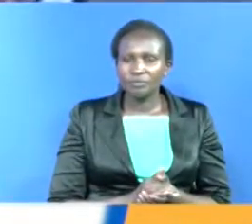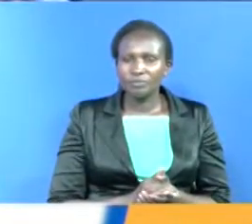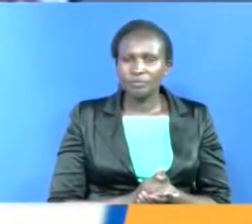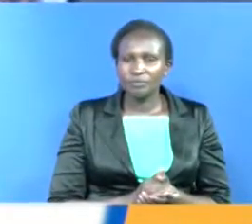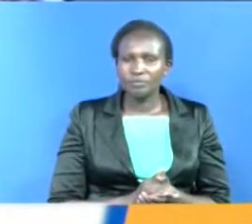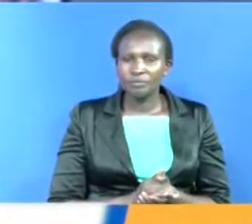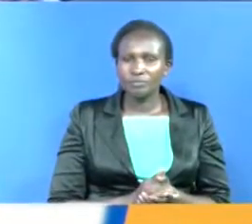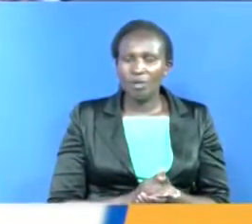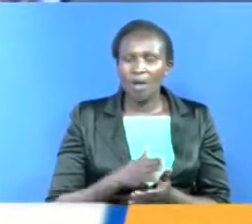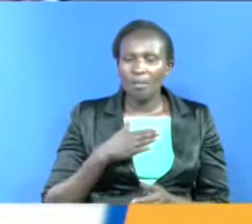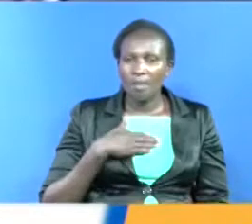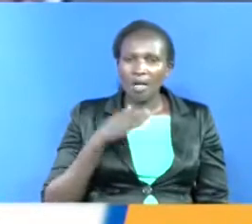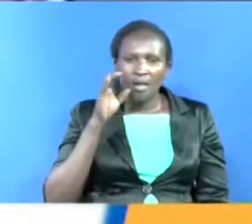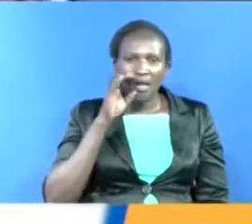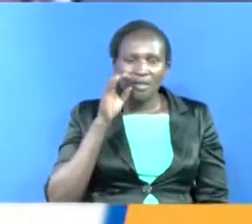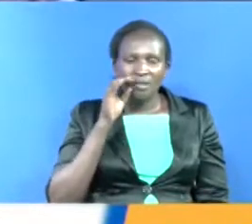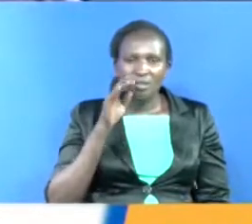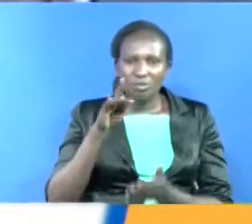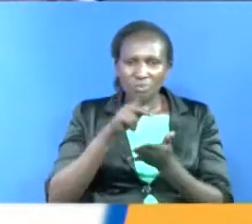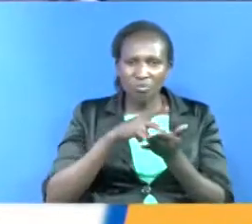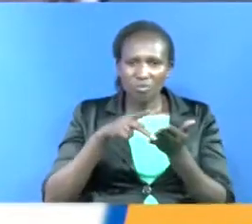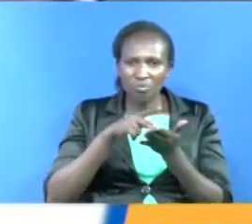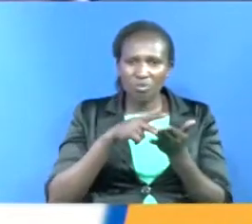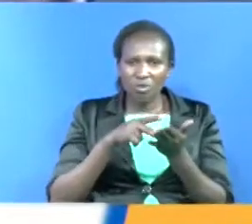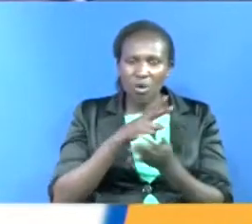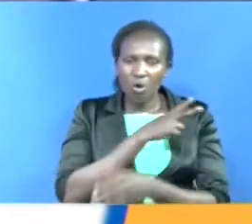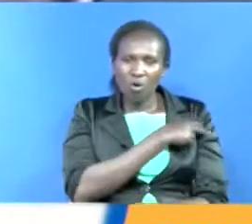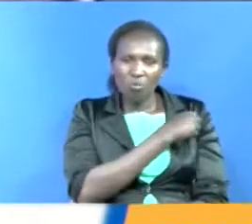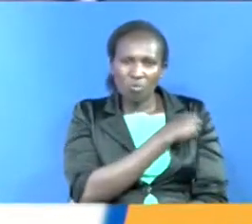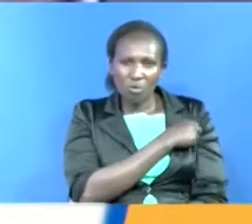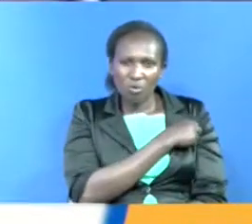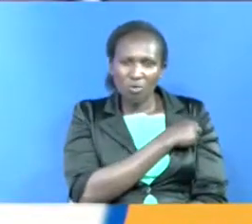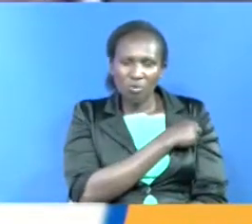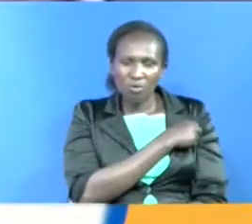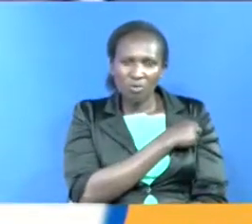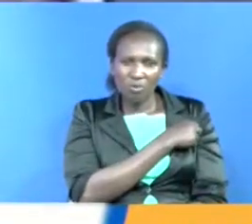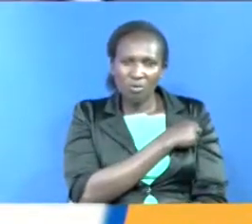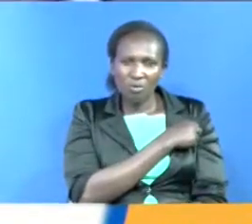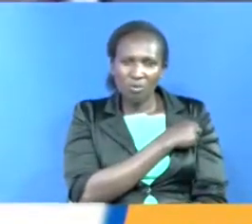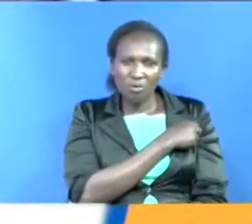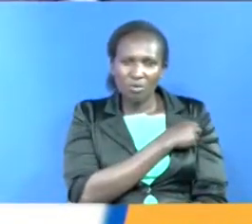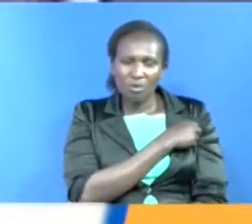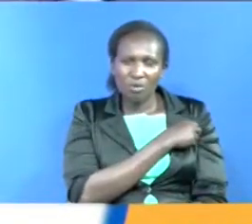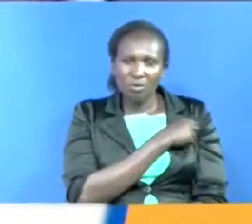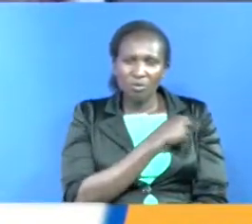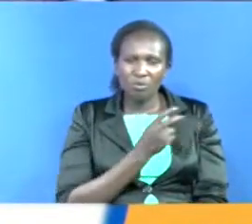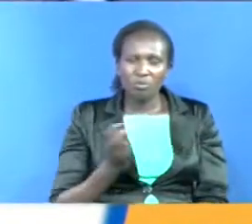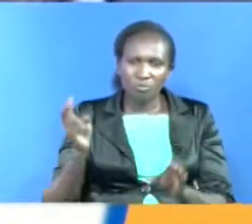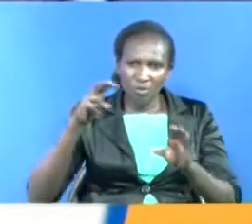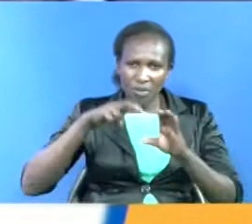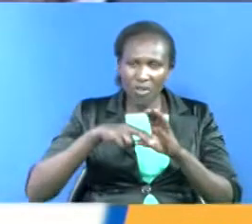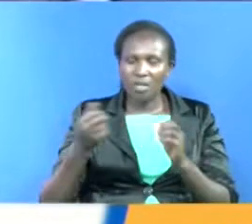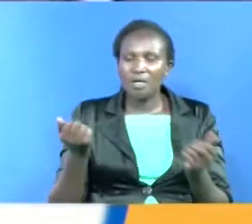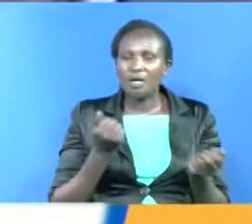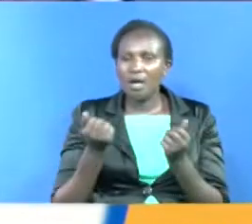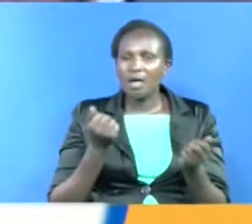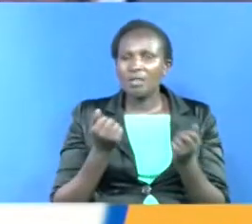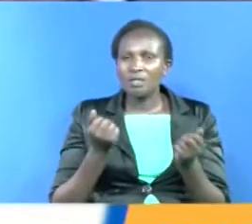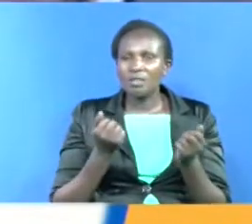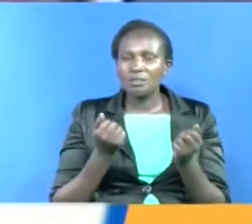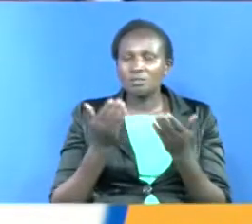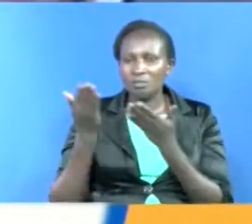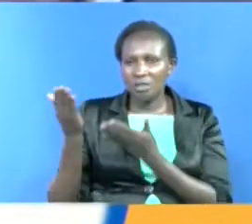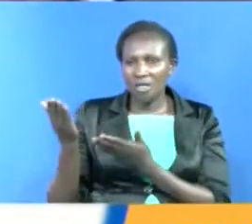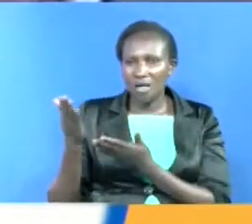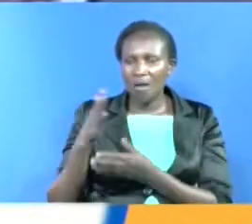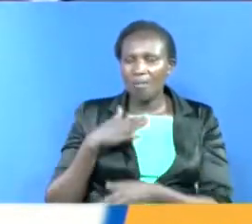Ambiwa my cousin amekunywa sumu ako pale Royal Hospital Malava. Tumepanda gari tukafika pale Royal tukapata